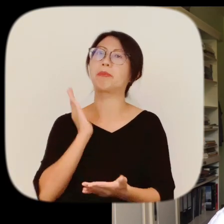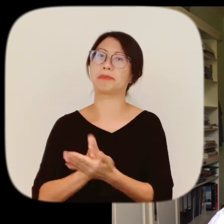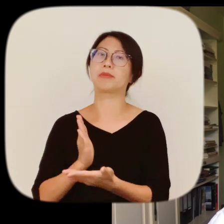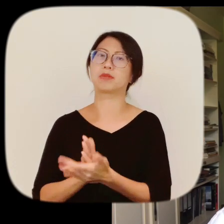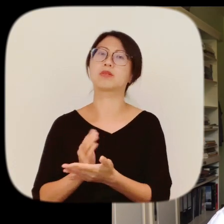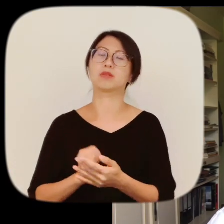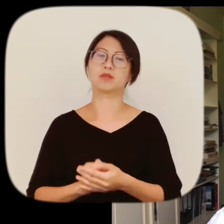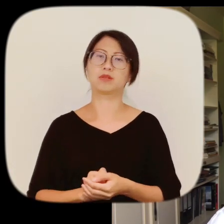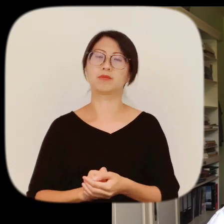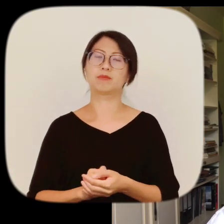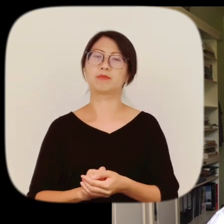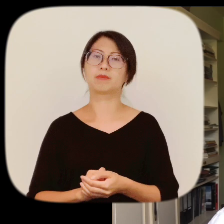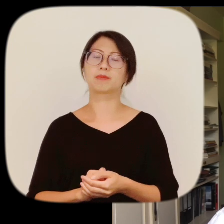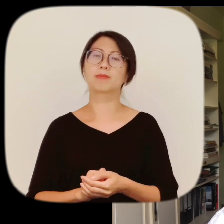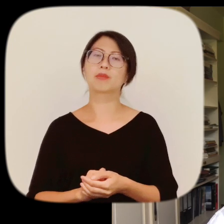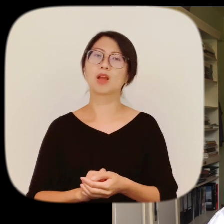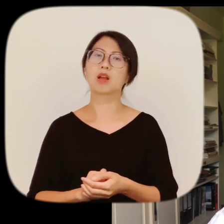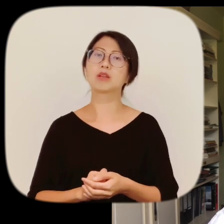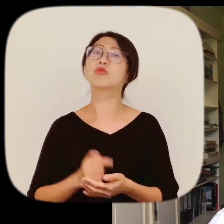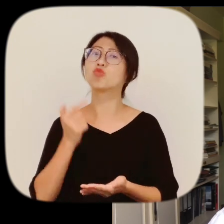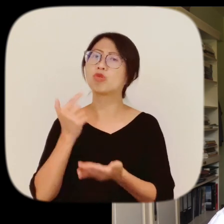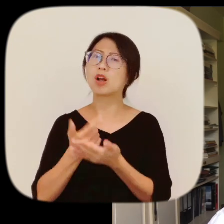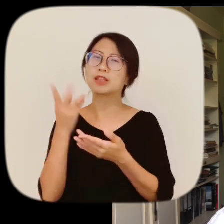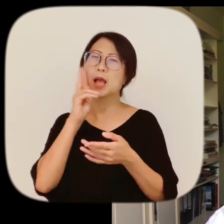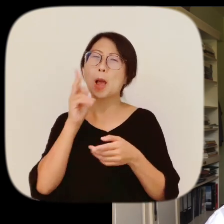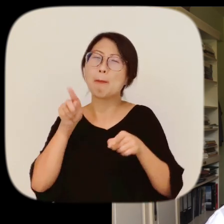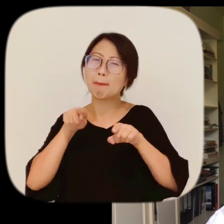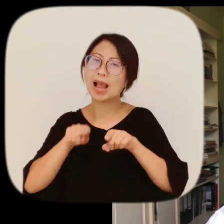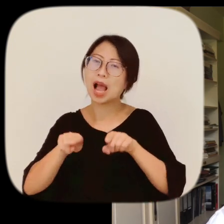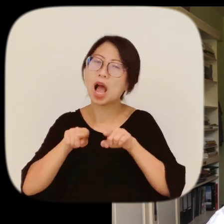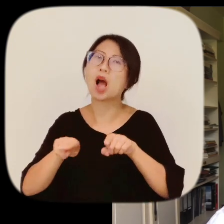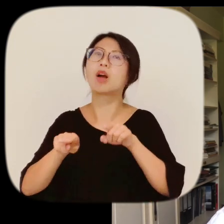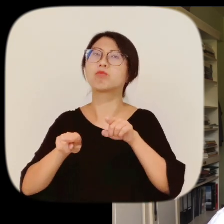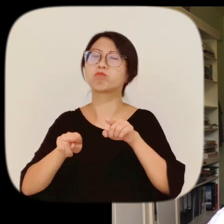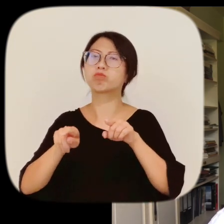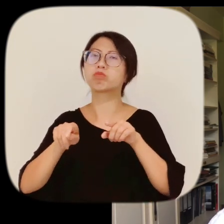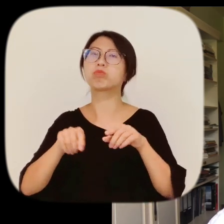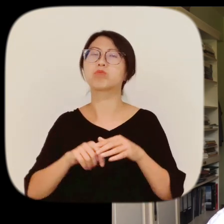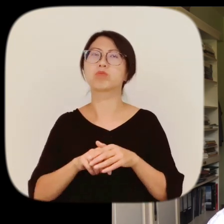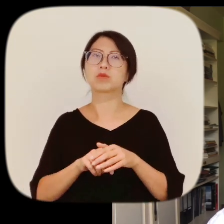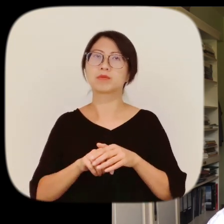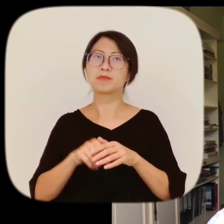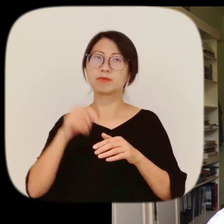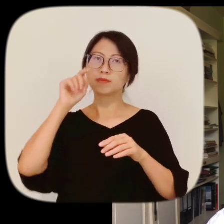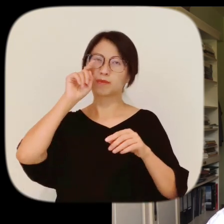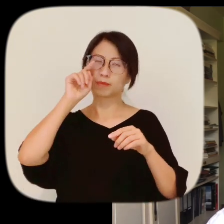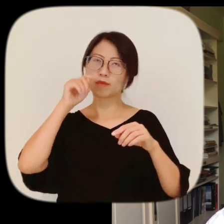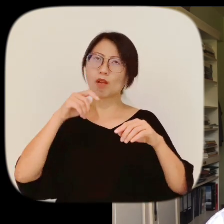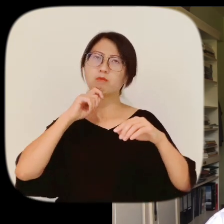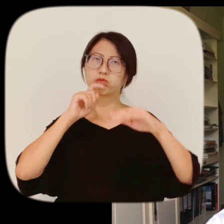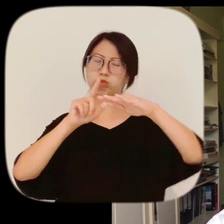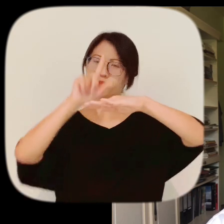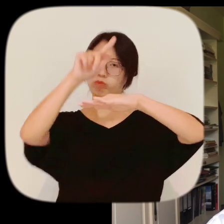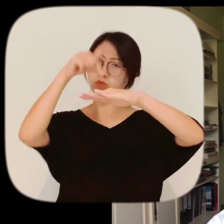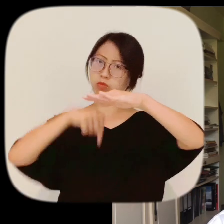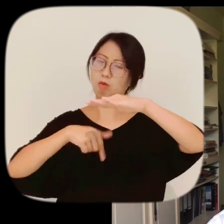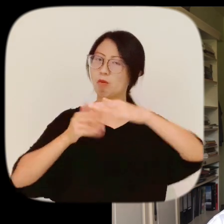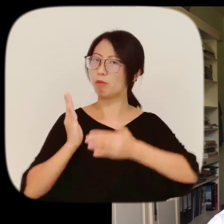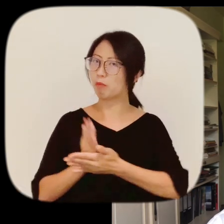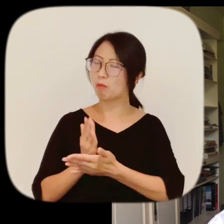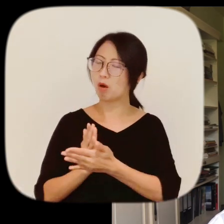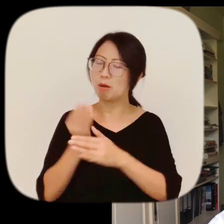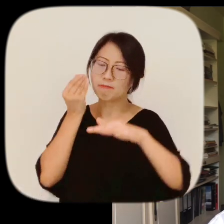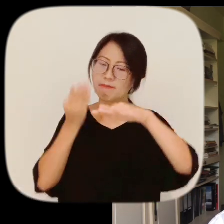套就是平衡的结构和第二个文化令到人呢可以真真实实地